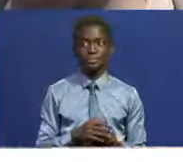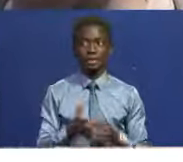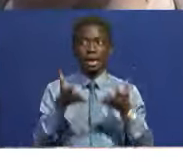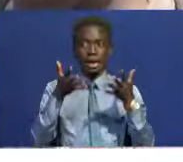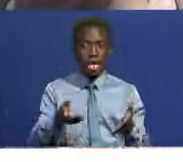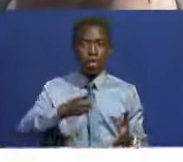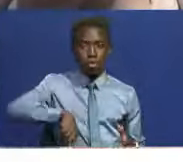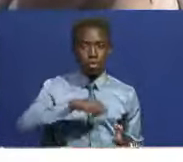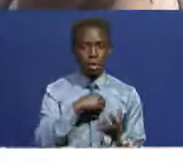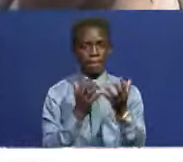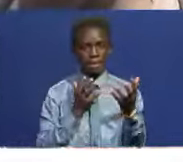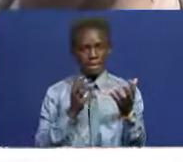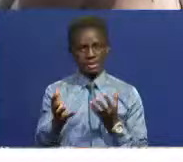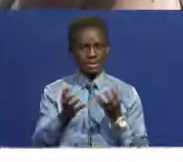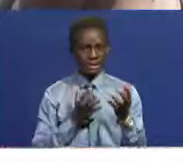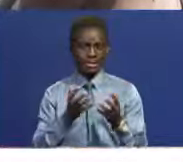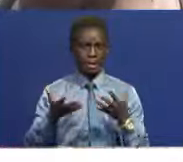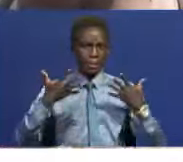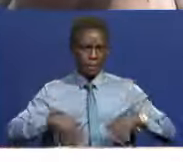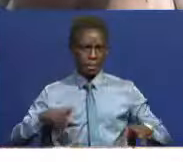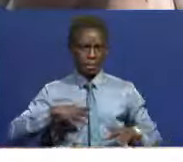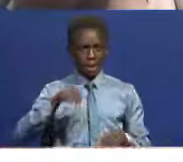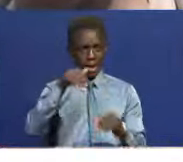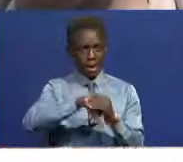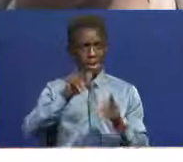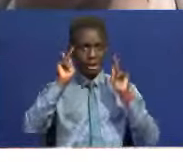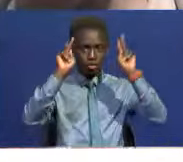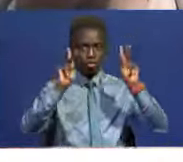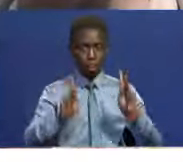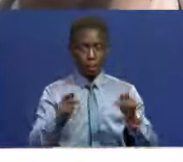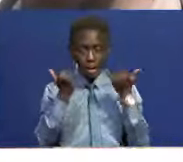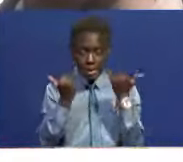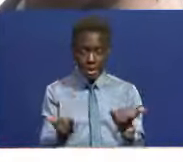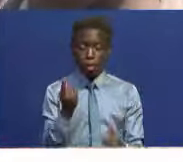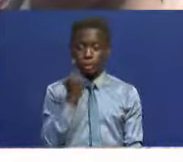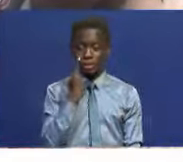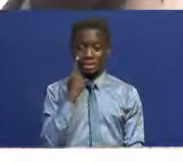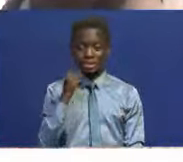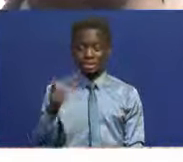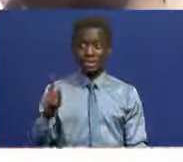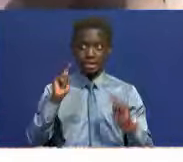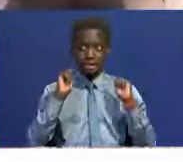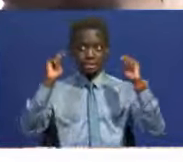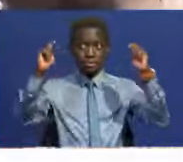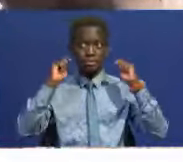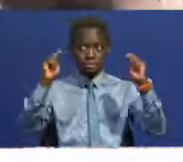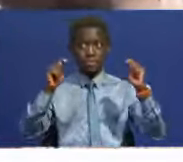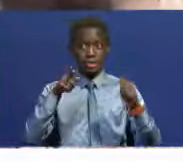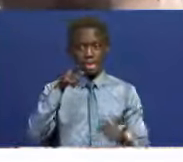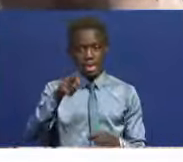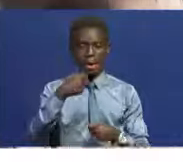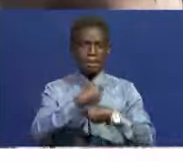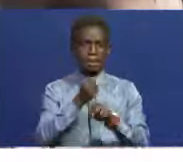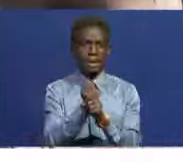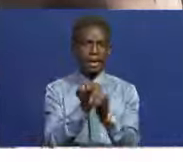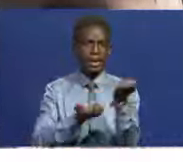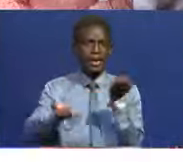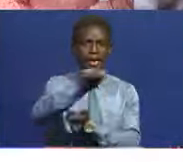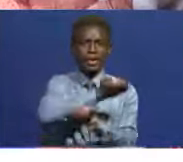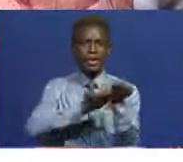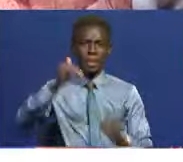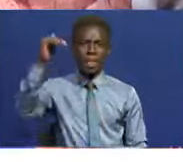basi wa Kisumu tunaona maandamano ni kitu nalete kurudisha uchumi ya Kenya